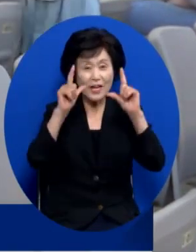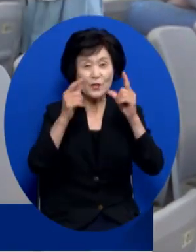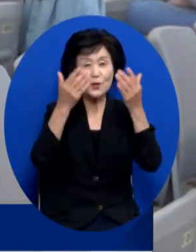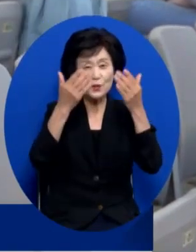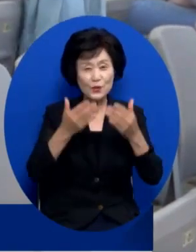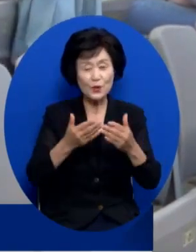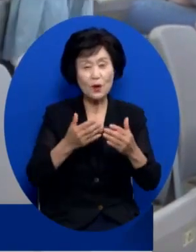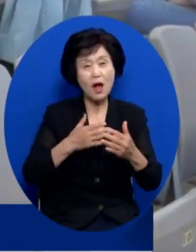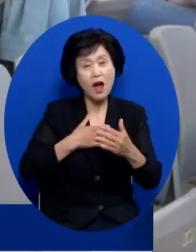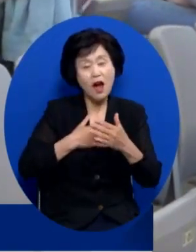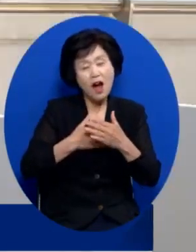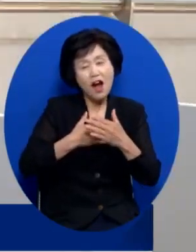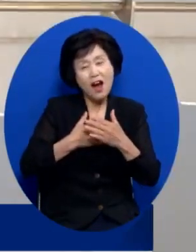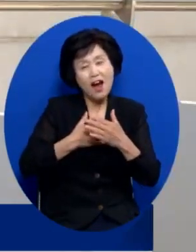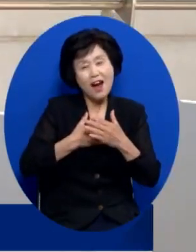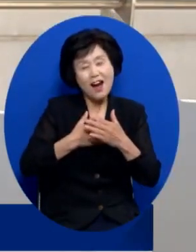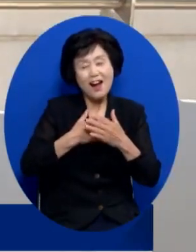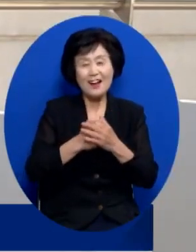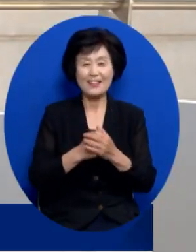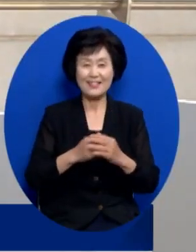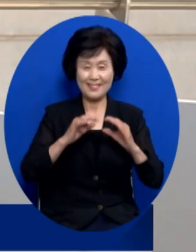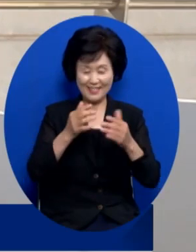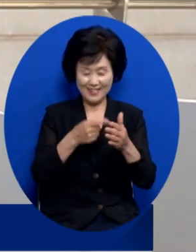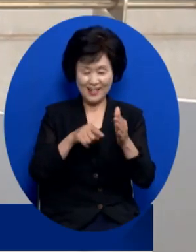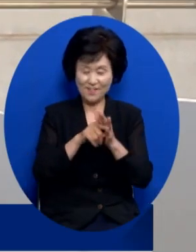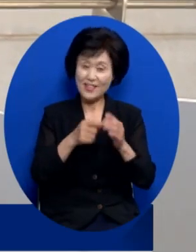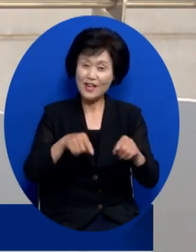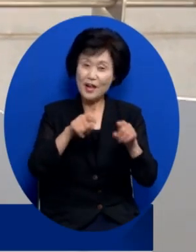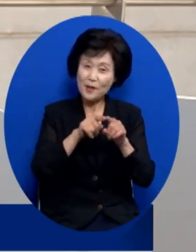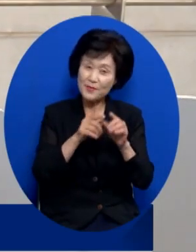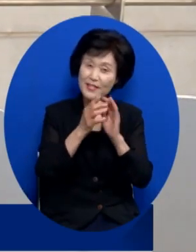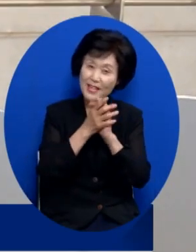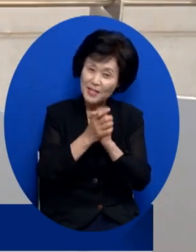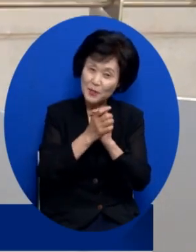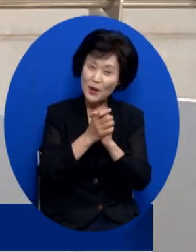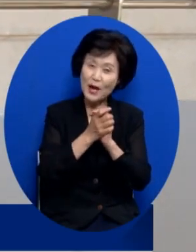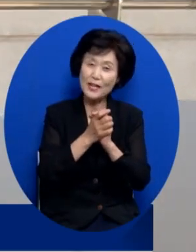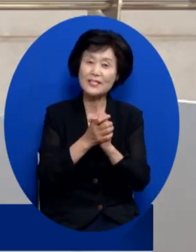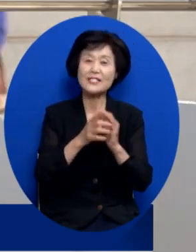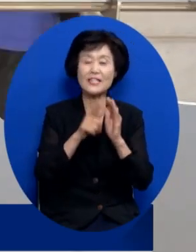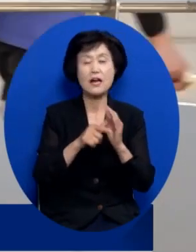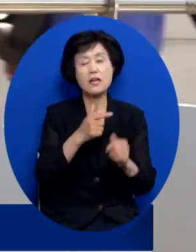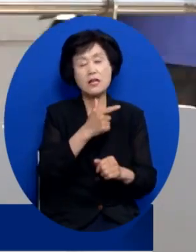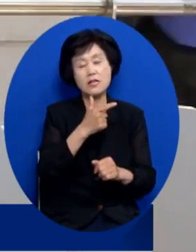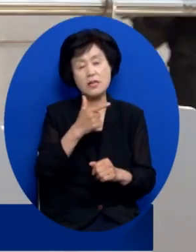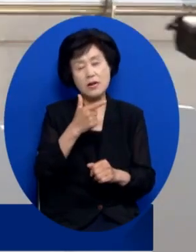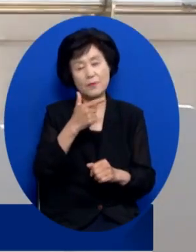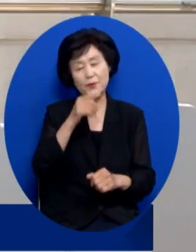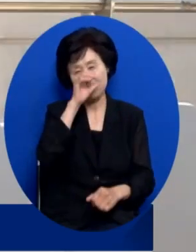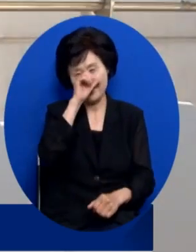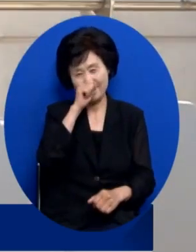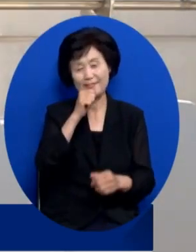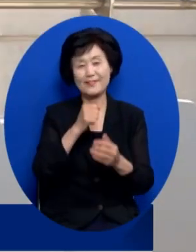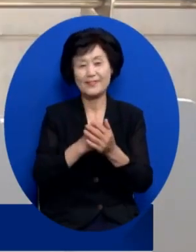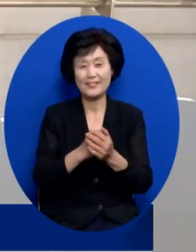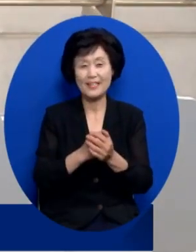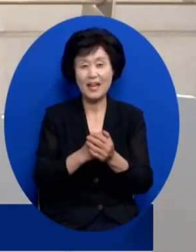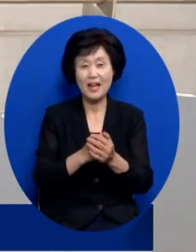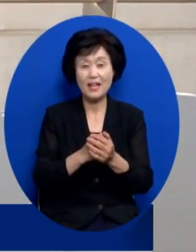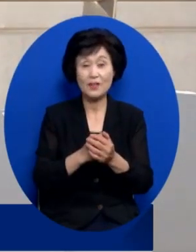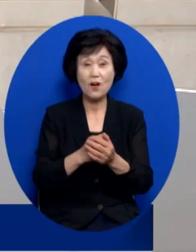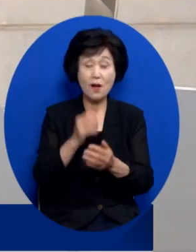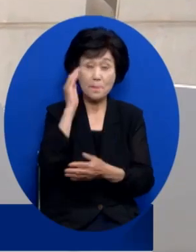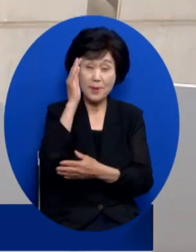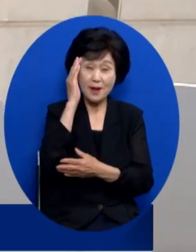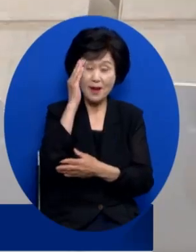가슴이 콩닥콩닥 뛰더라고요. 우리 나라를 위해서 이렇게 함께 합심해서 기도하는 시간이 정말 좋았던 것 같아요. 또 말씀에도